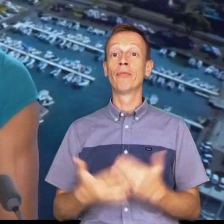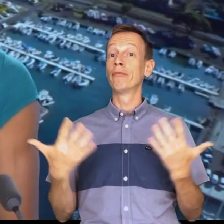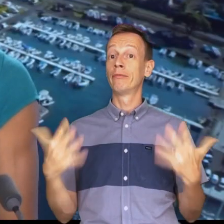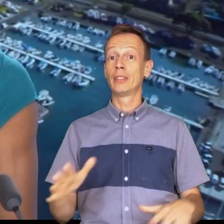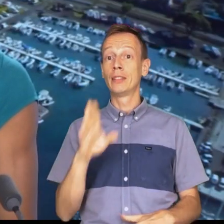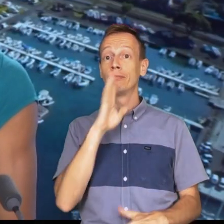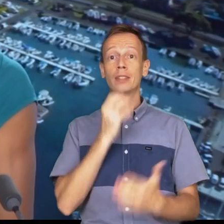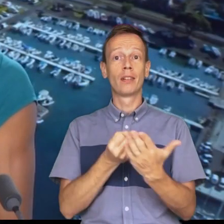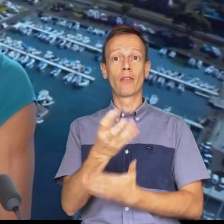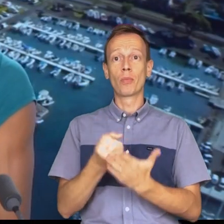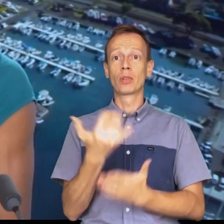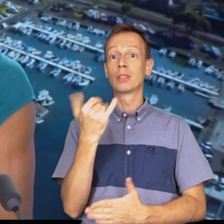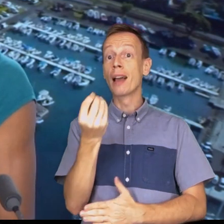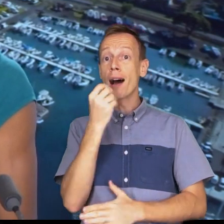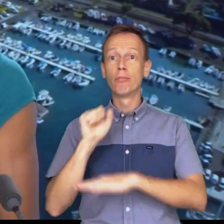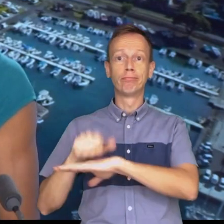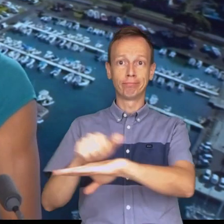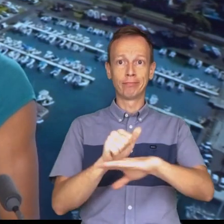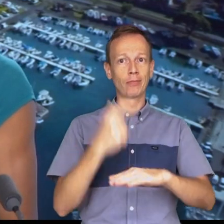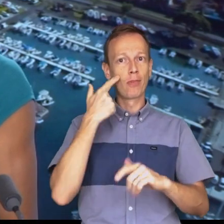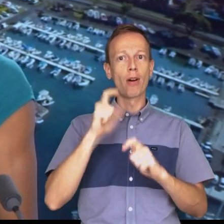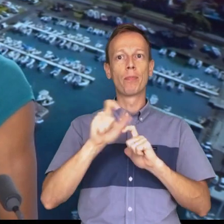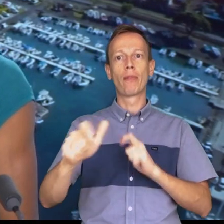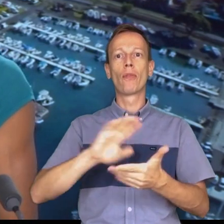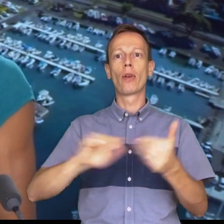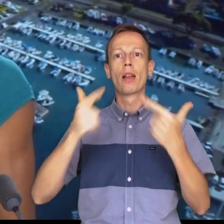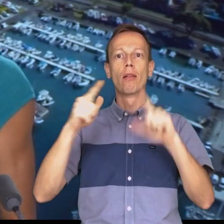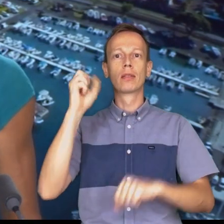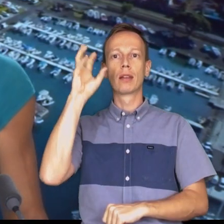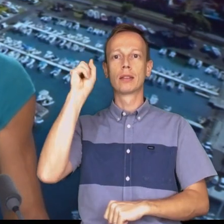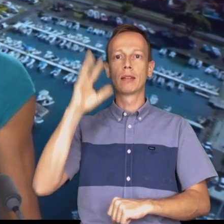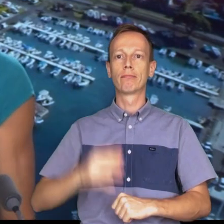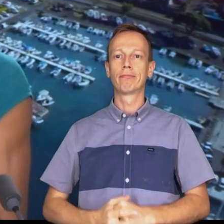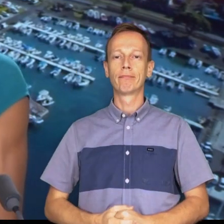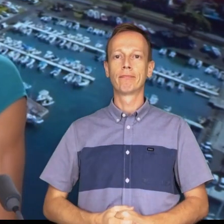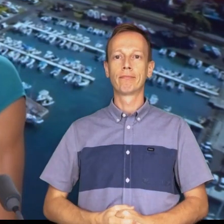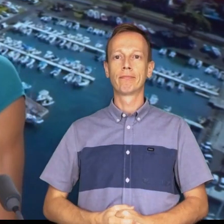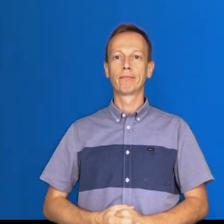C'est la fin de ce flash. Si vous êtes à table, bon appétit. À tout de suite pour votre journal en Réo Tahiti.